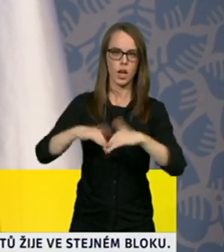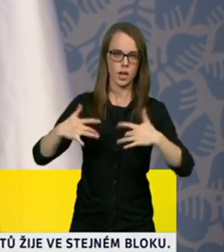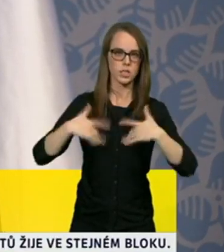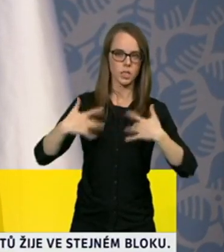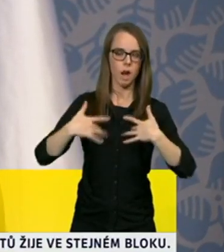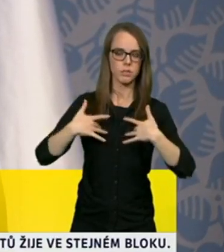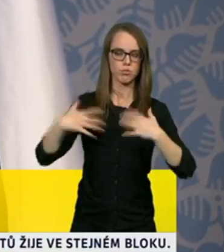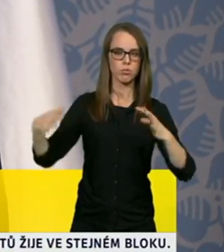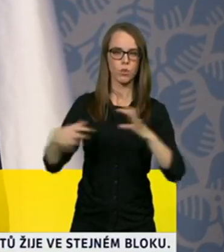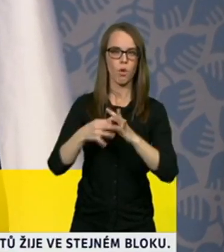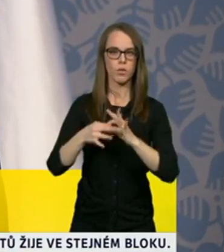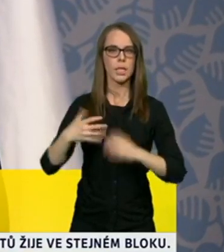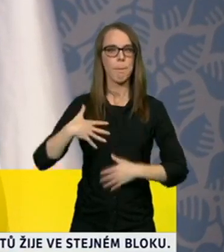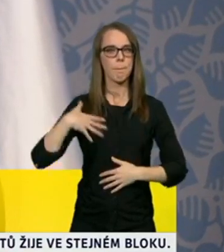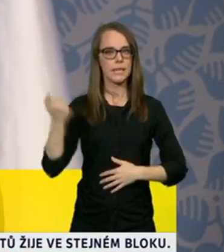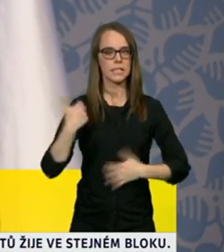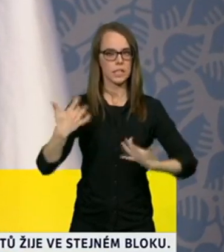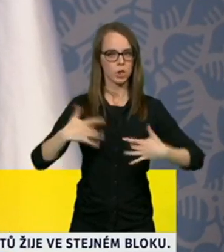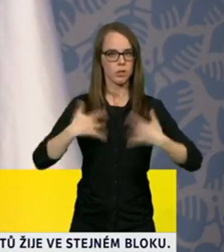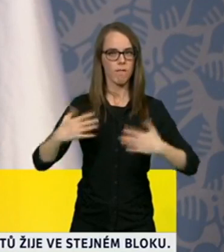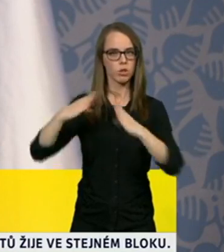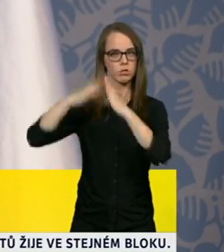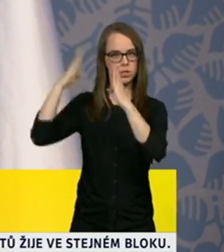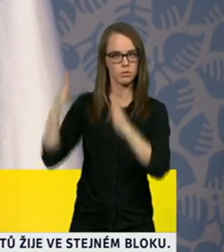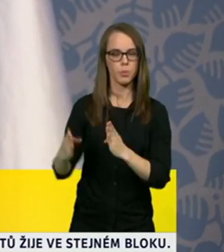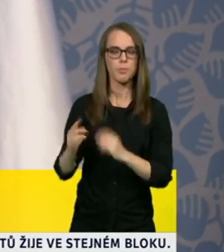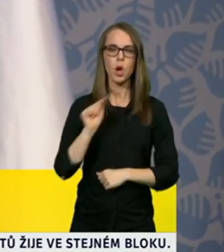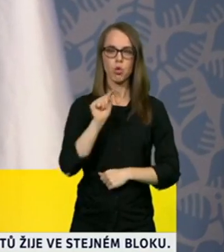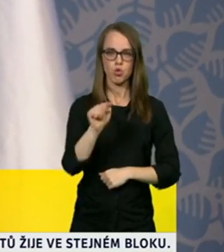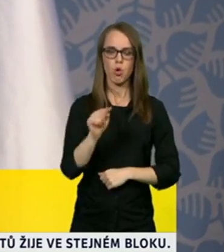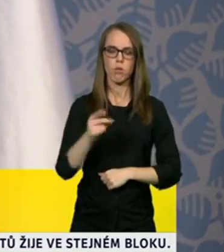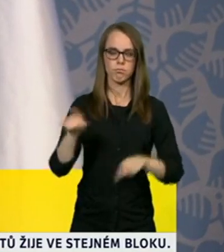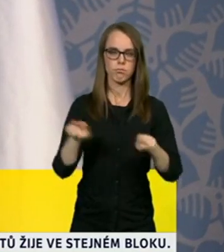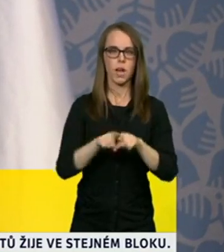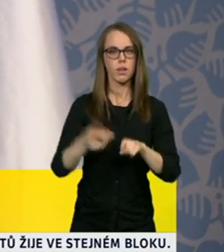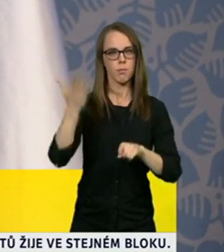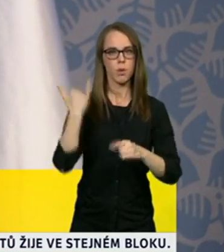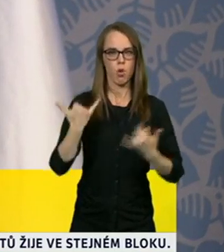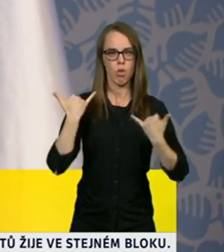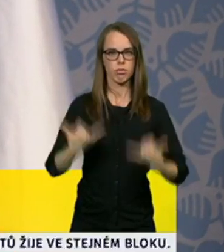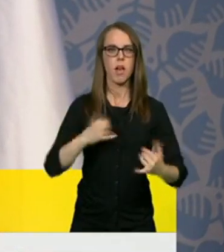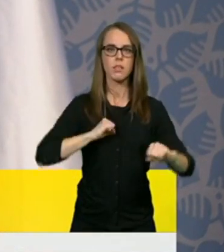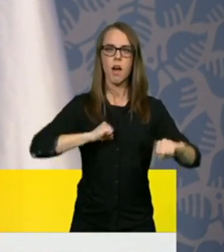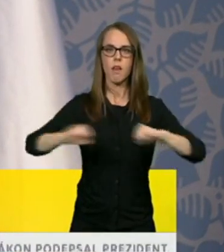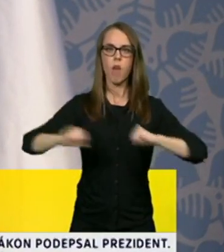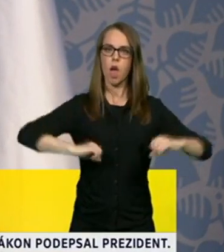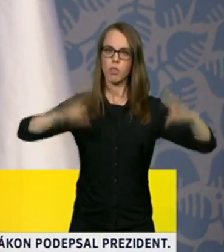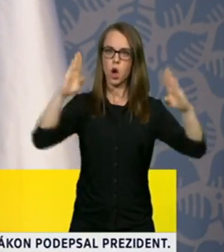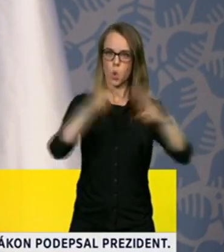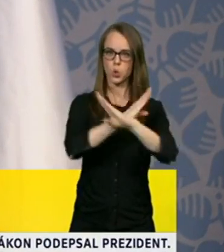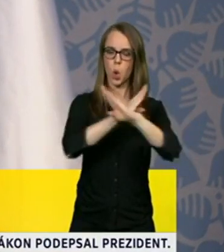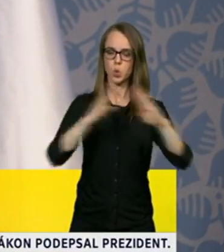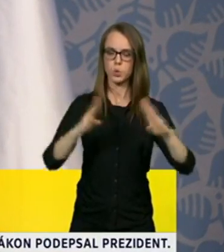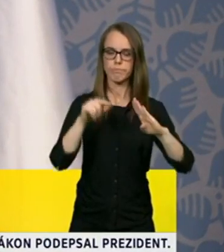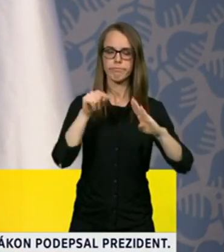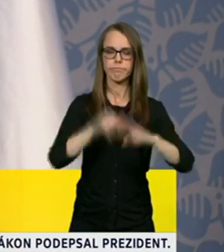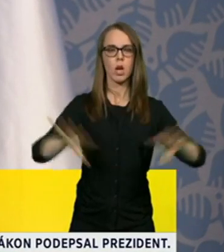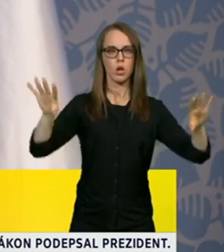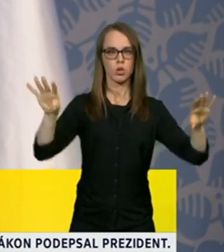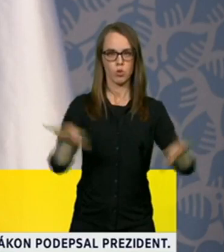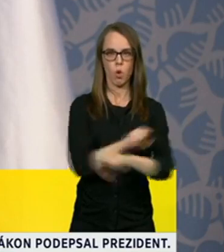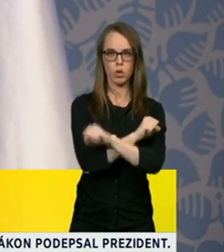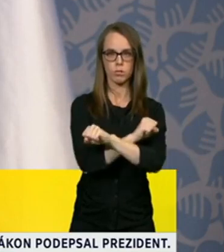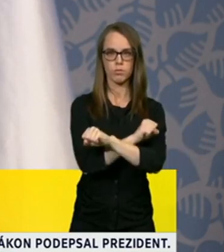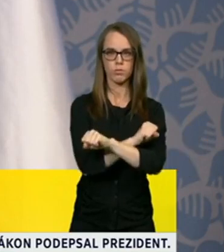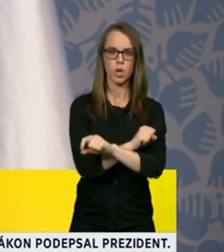ministerstva zdravotnictví a tato mimořádná opatření tedy dnes vláda taktéž vzala na vědomí a tím vlastně